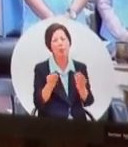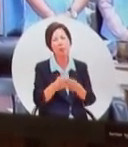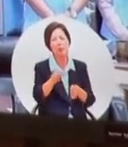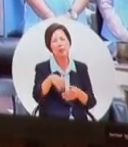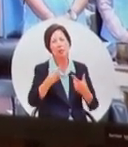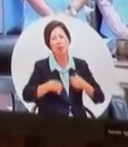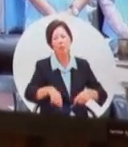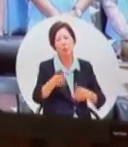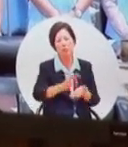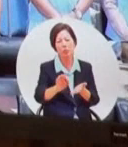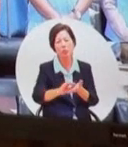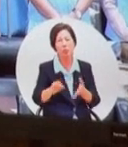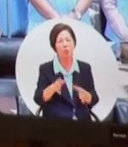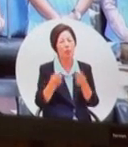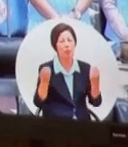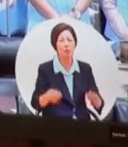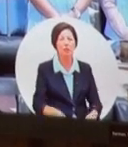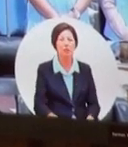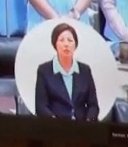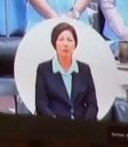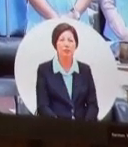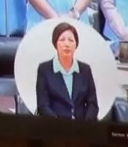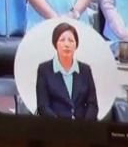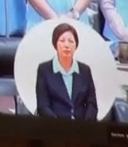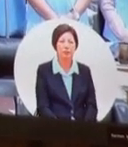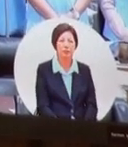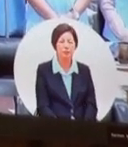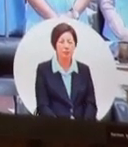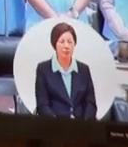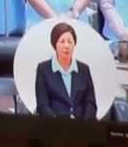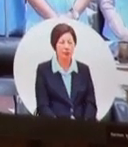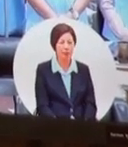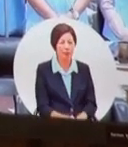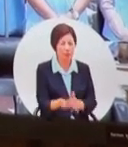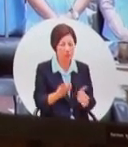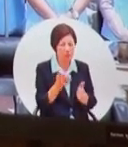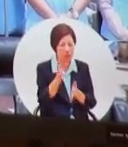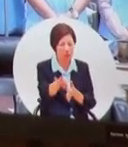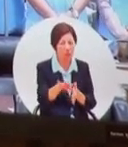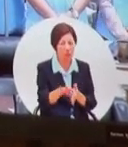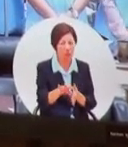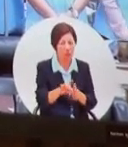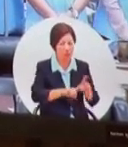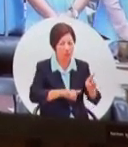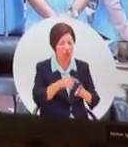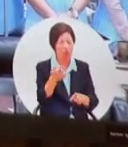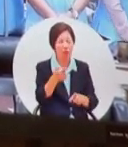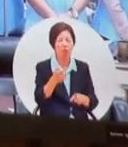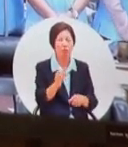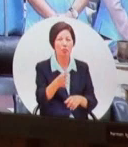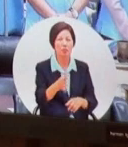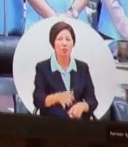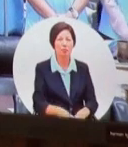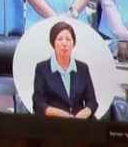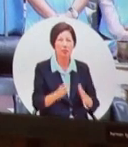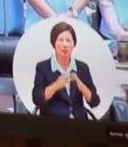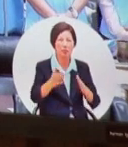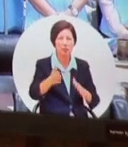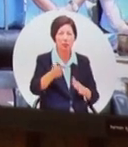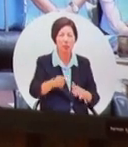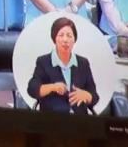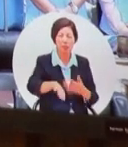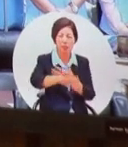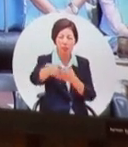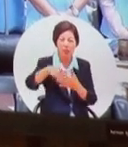费，所以呢，前面跟后面为什么出现了这么大的差异？市长，家都是打的整